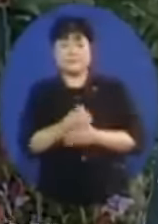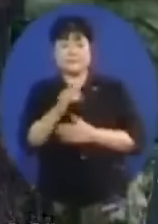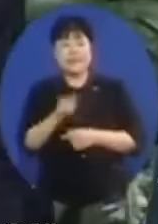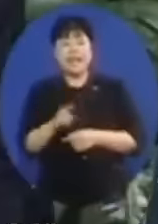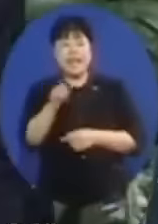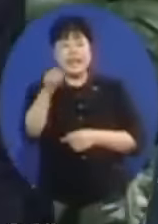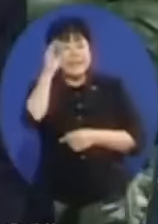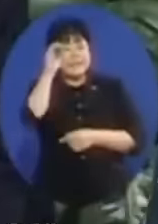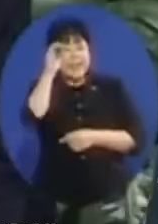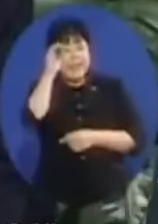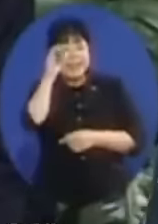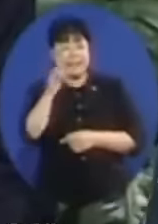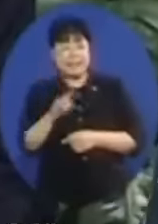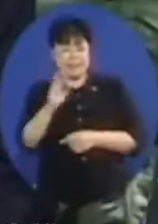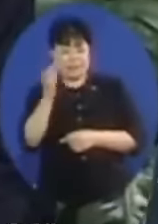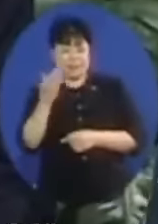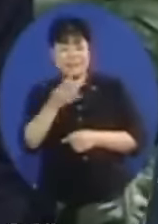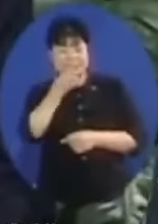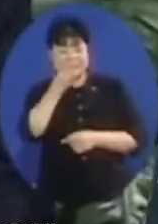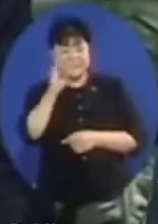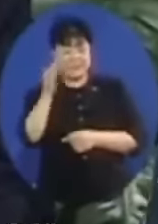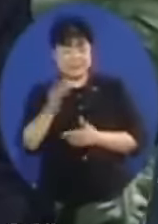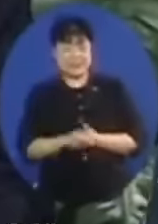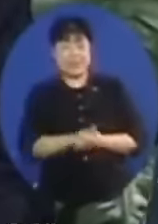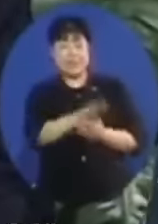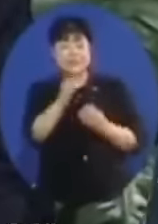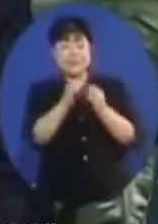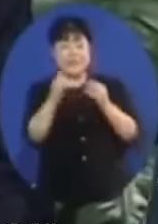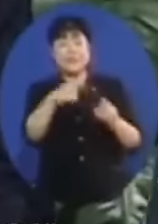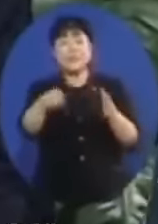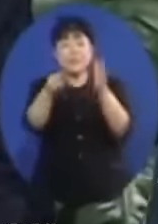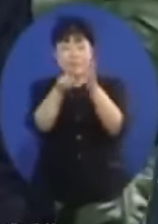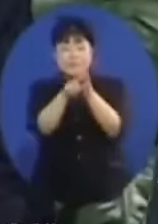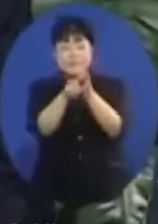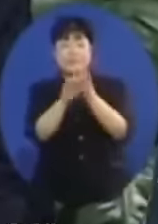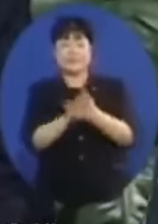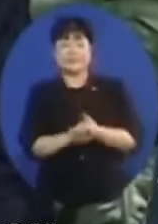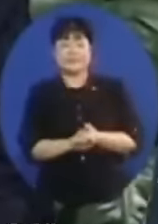하늘의 밀알이 되어서 우리 인류를 위해서